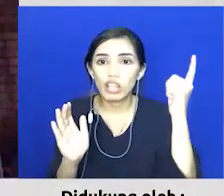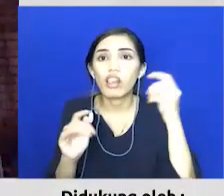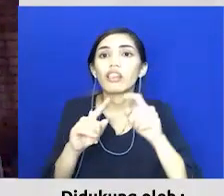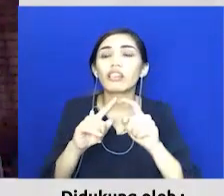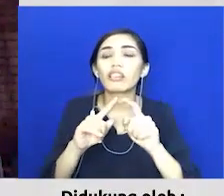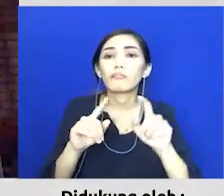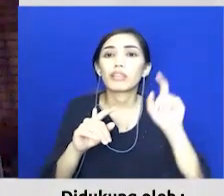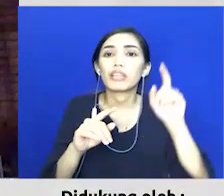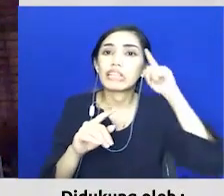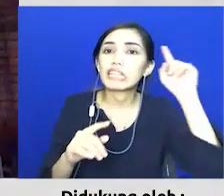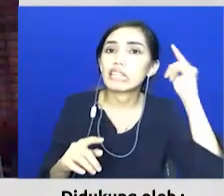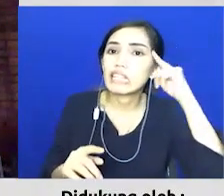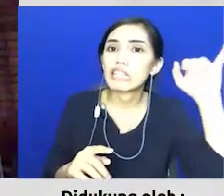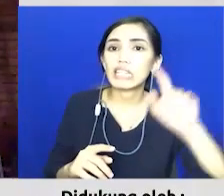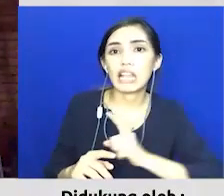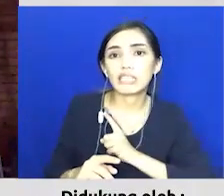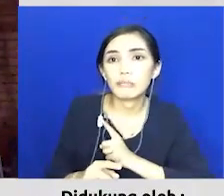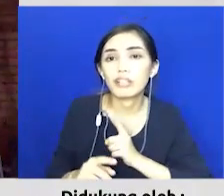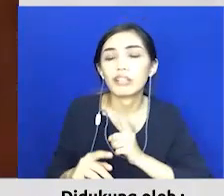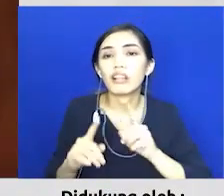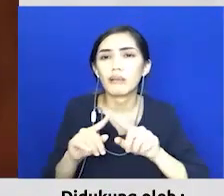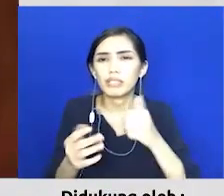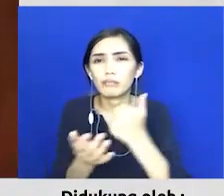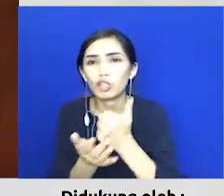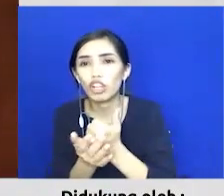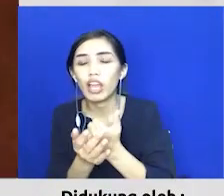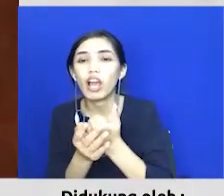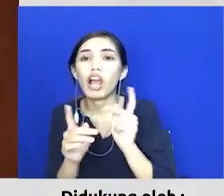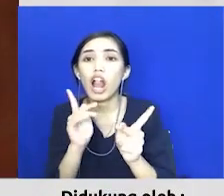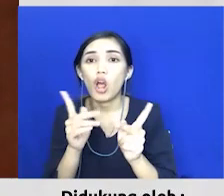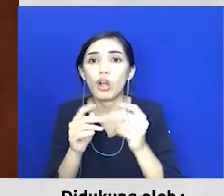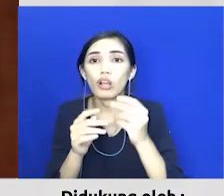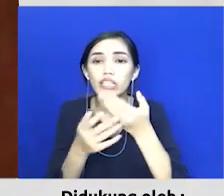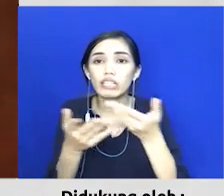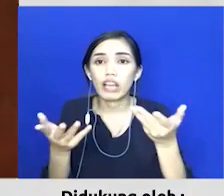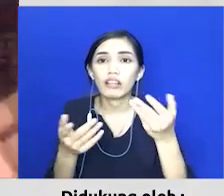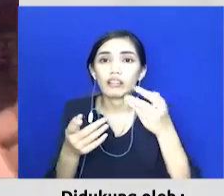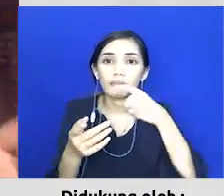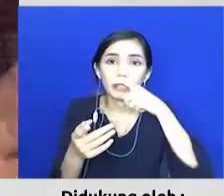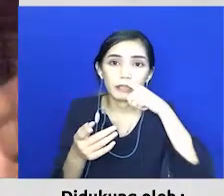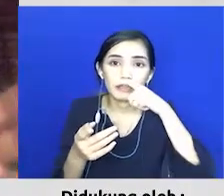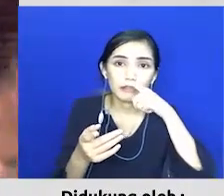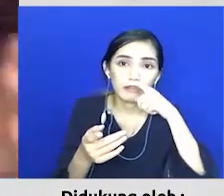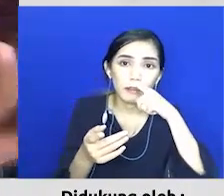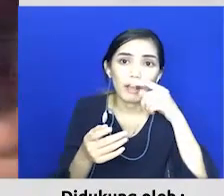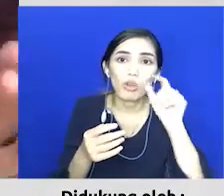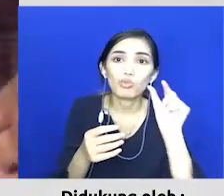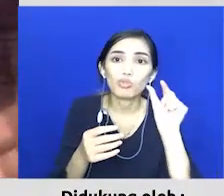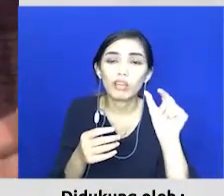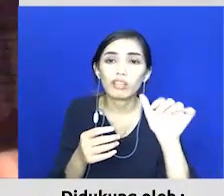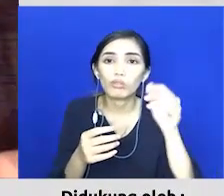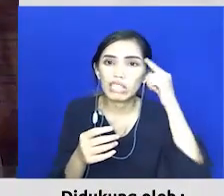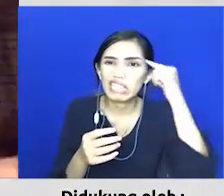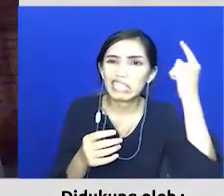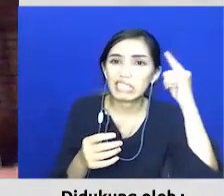saya rasa tidak mungkin dia bisa sesukses ini. Tidak mungkin Perfi ini bertahan lebih dari 20 tahun, bahkan punya fondasi